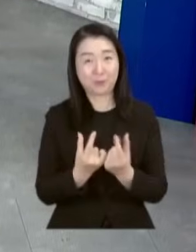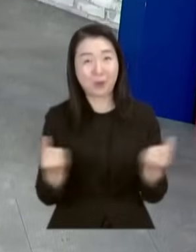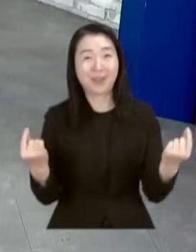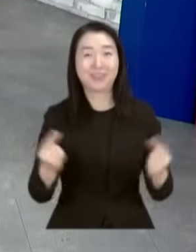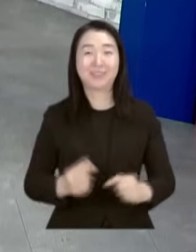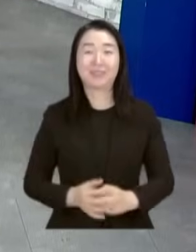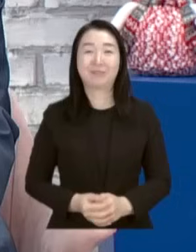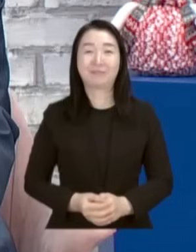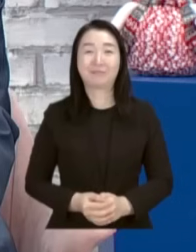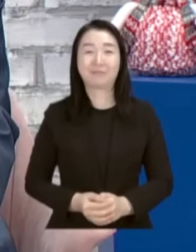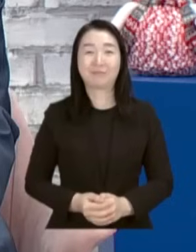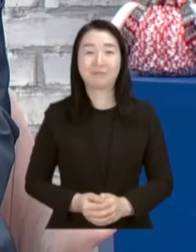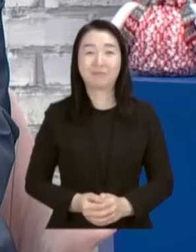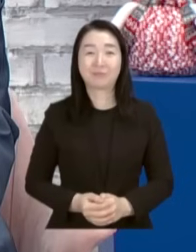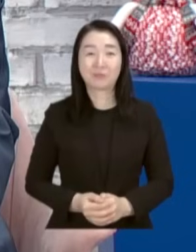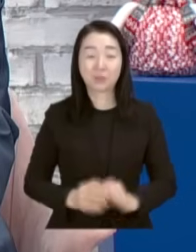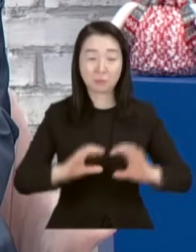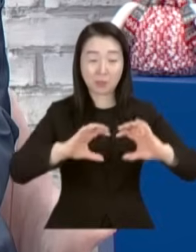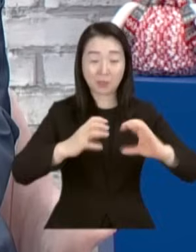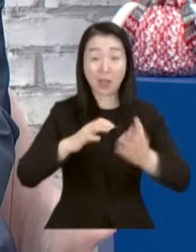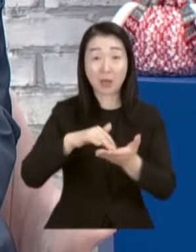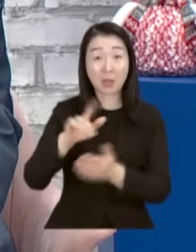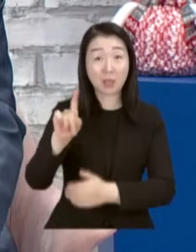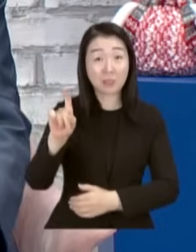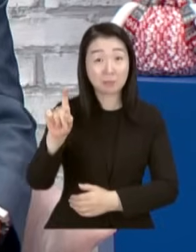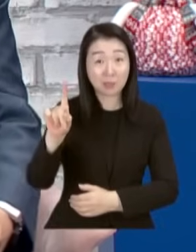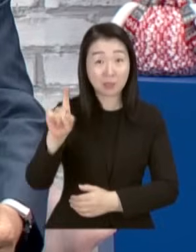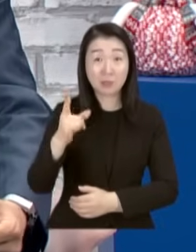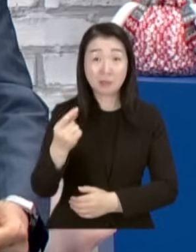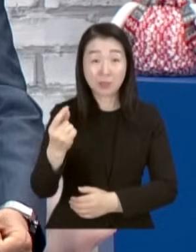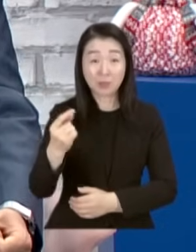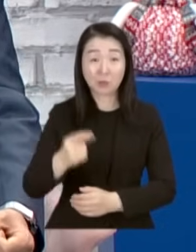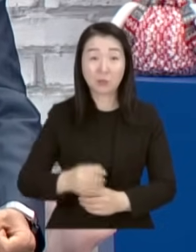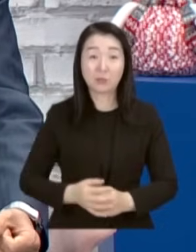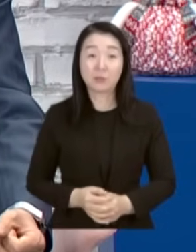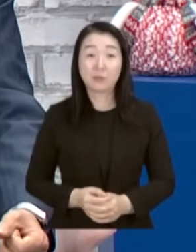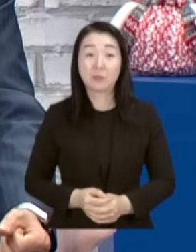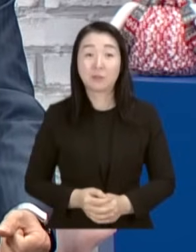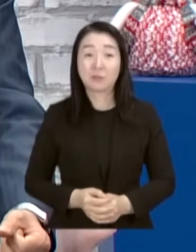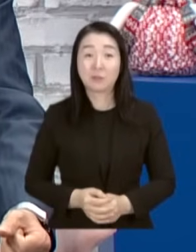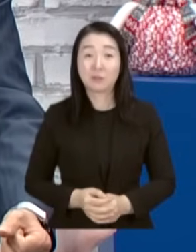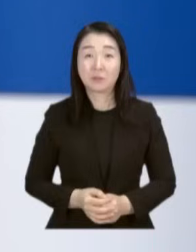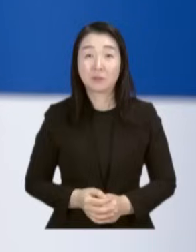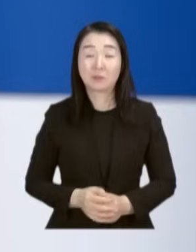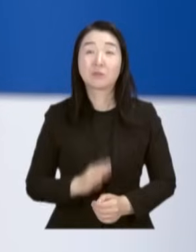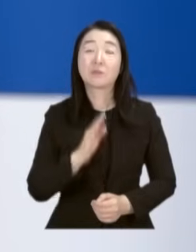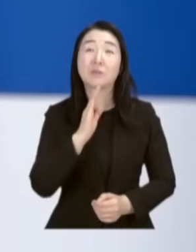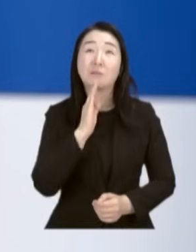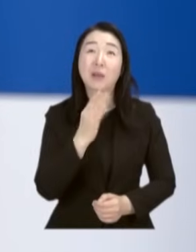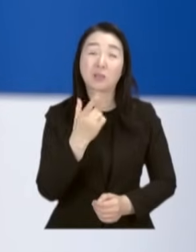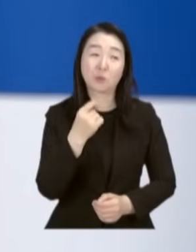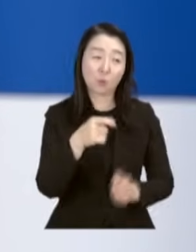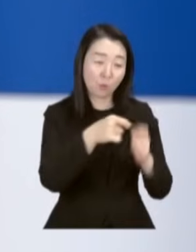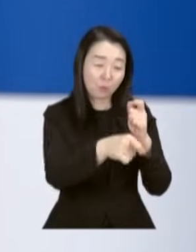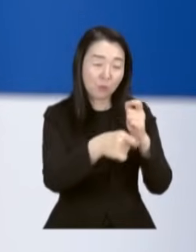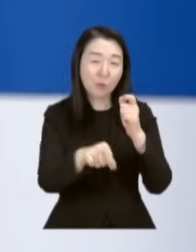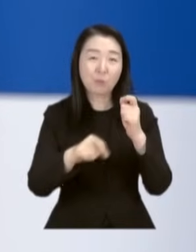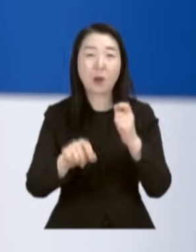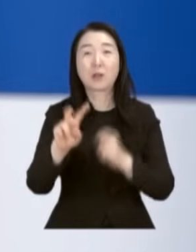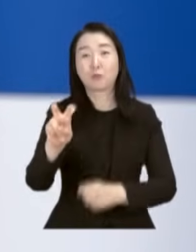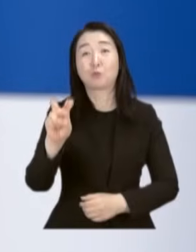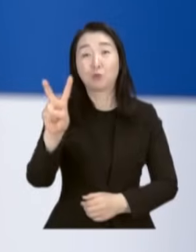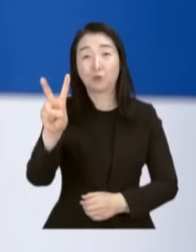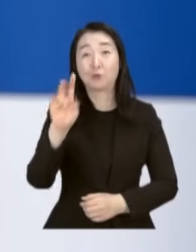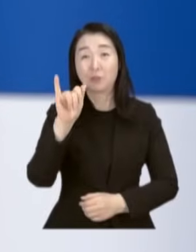있습니다. 그러면 11개국 그러면은 뭐 분원도 있으실 거 아니에요? 그렇죠. 22개 분원이 있습니다.